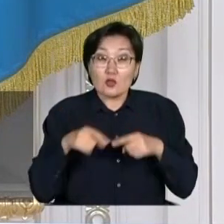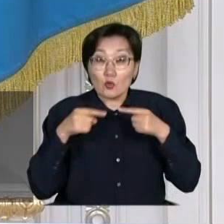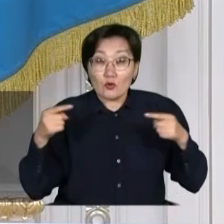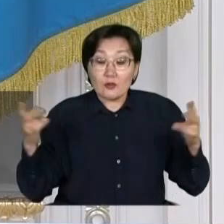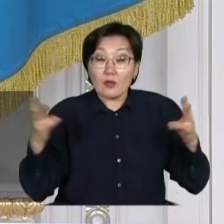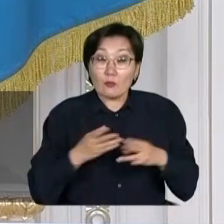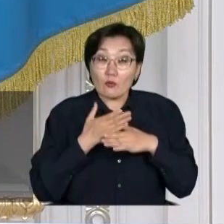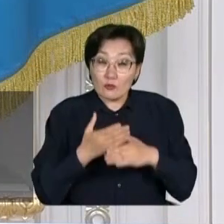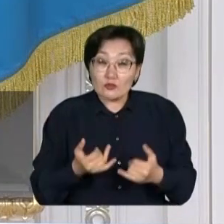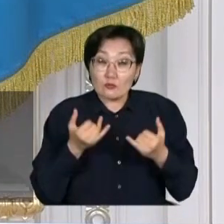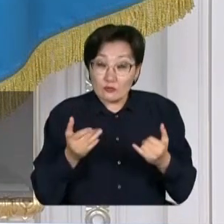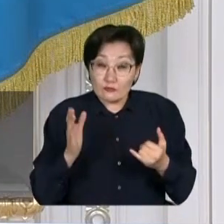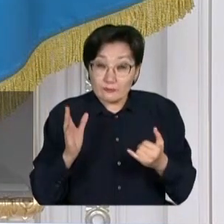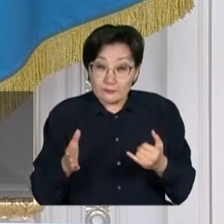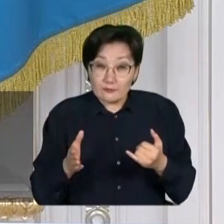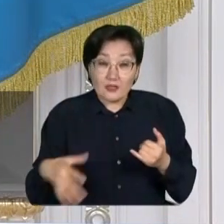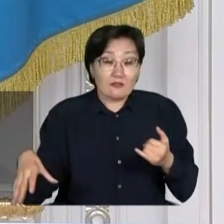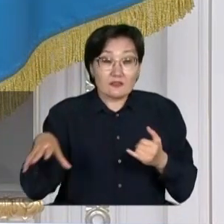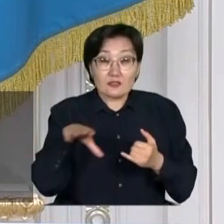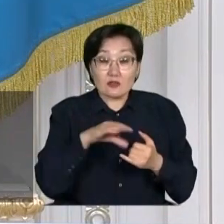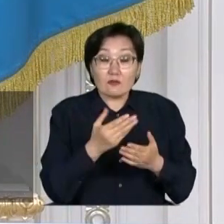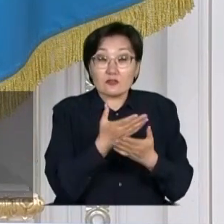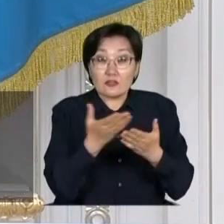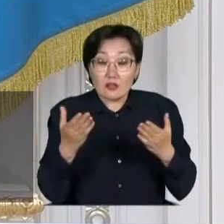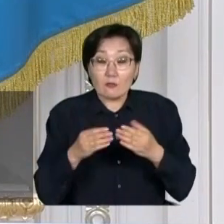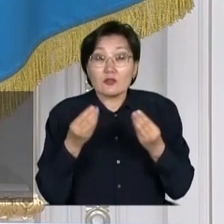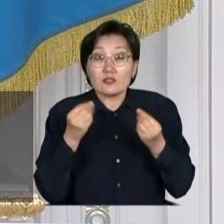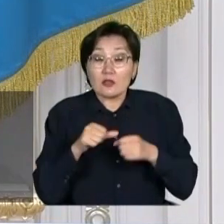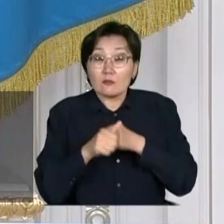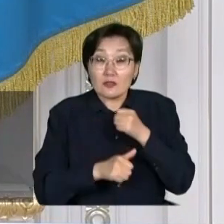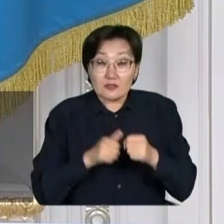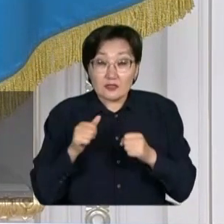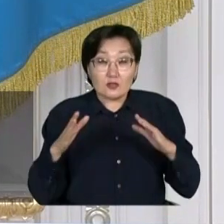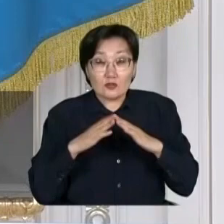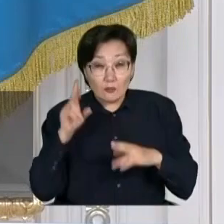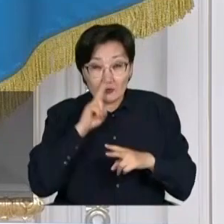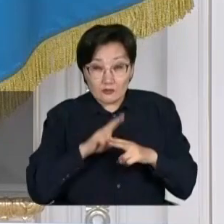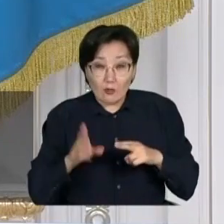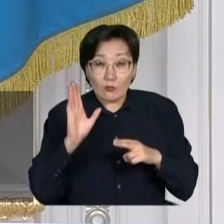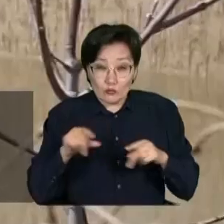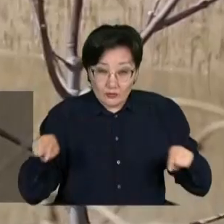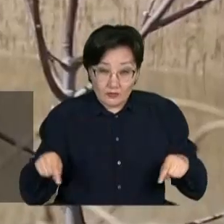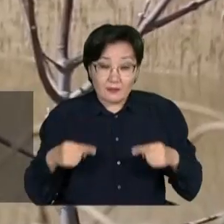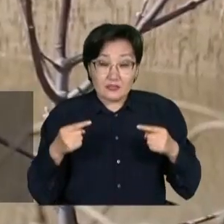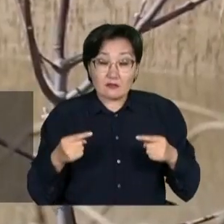другая необходимая помощь. Все ваши материальные потери будут